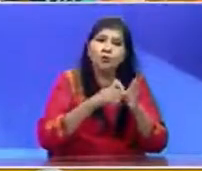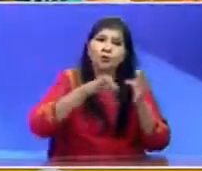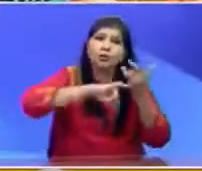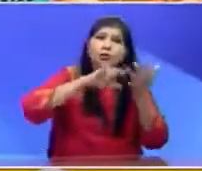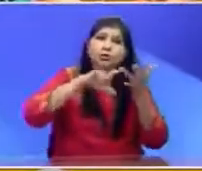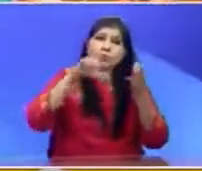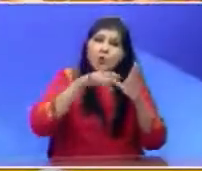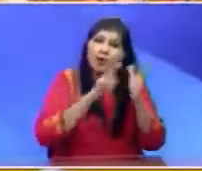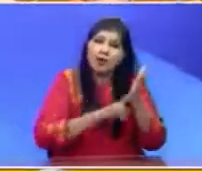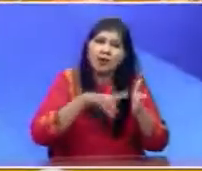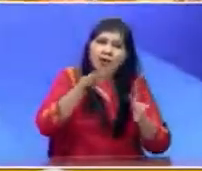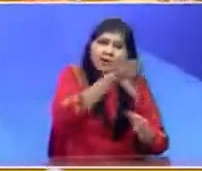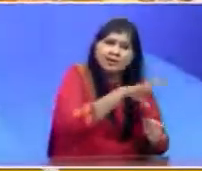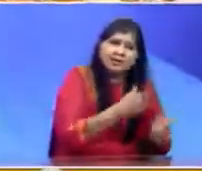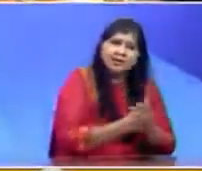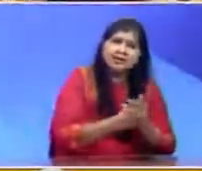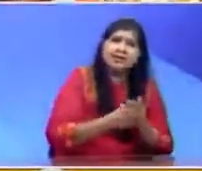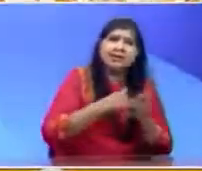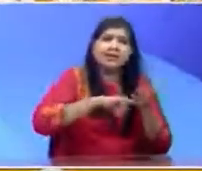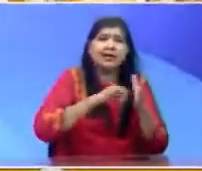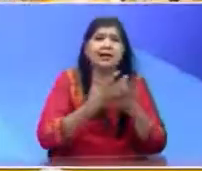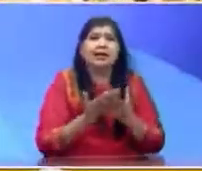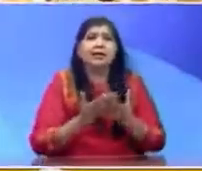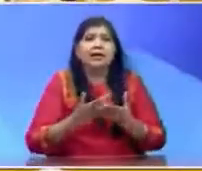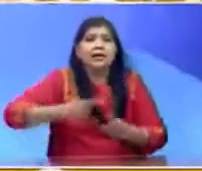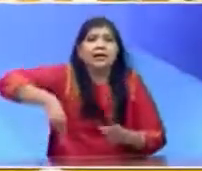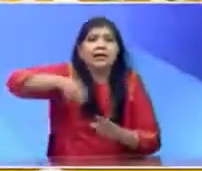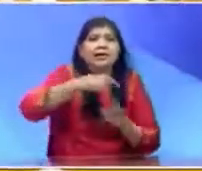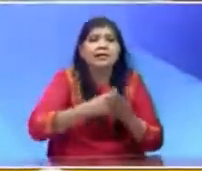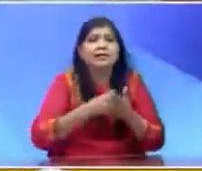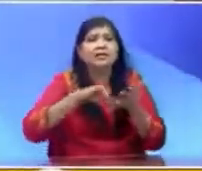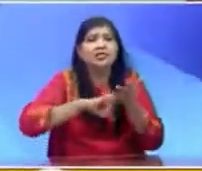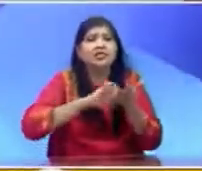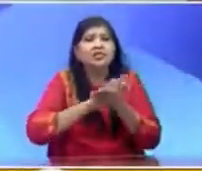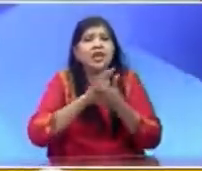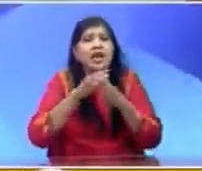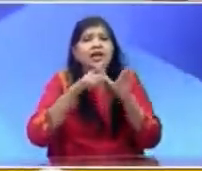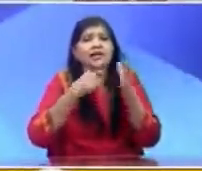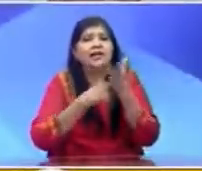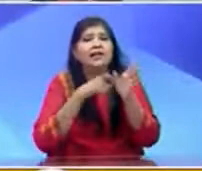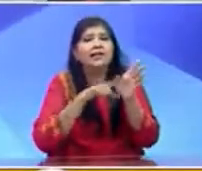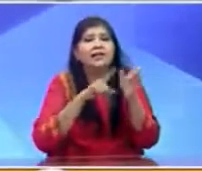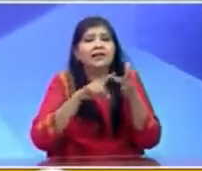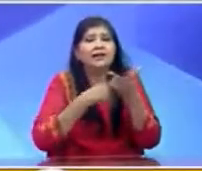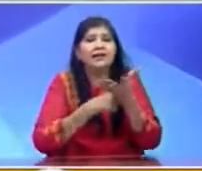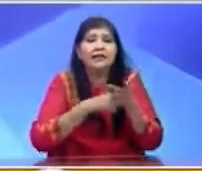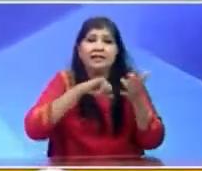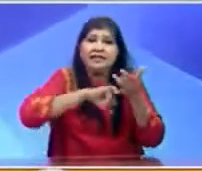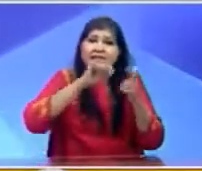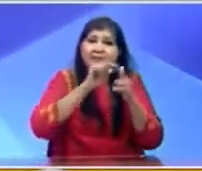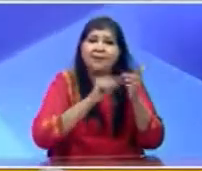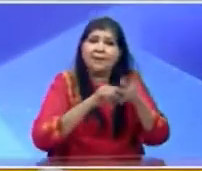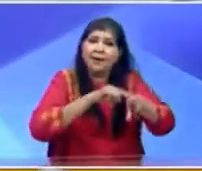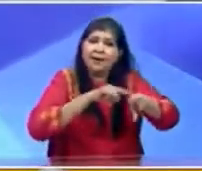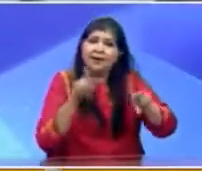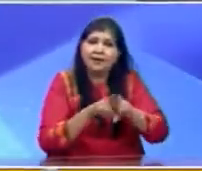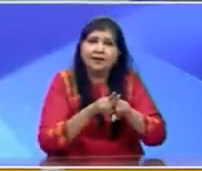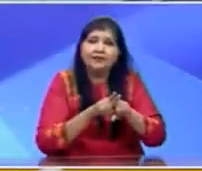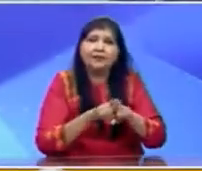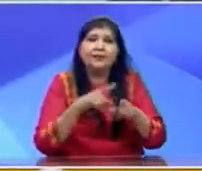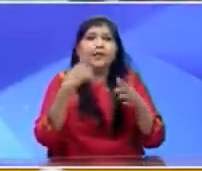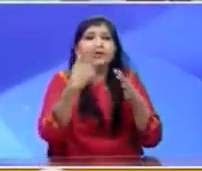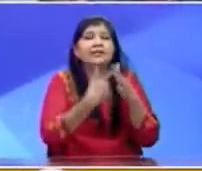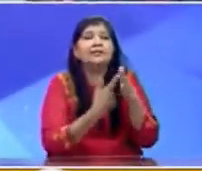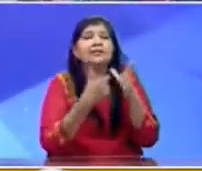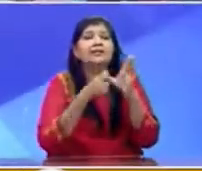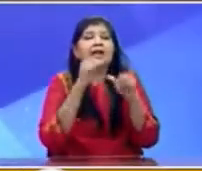में सैरी या सैर भी मनाया जाता है। सितंबर में ही जागरा भी आने